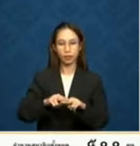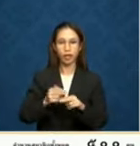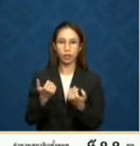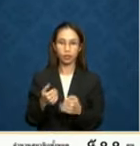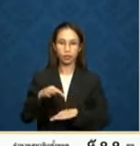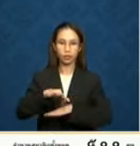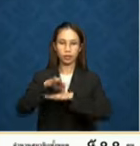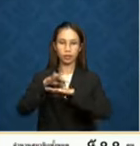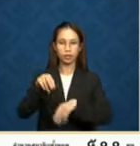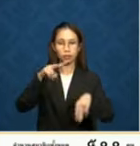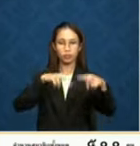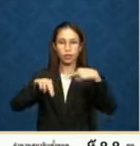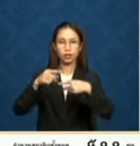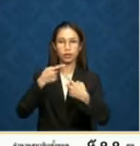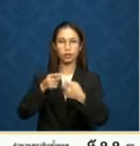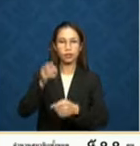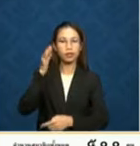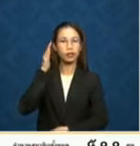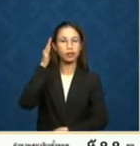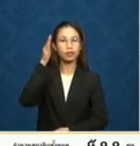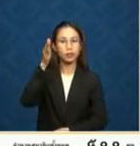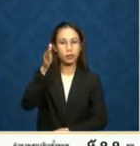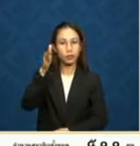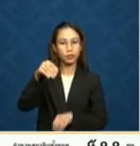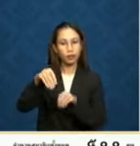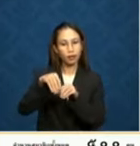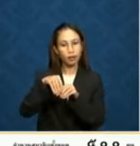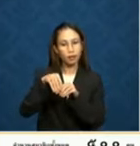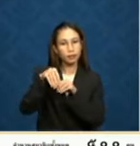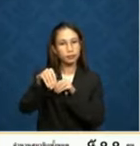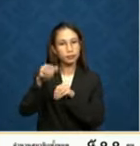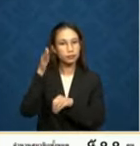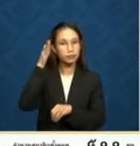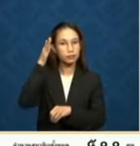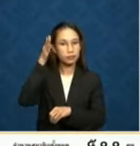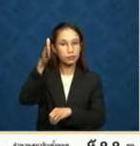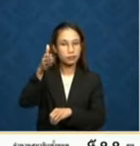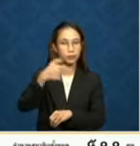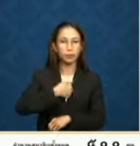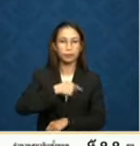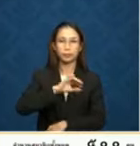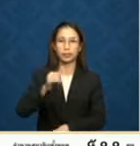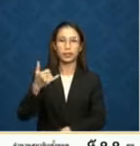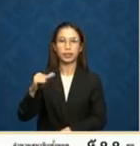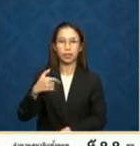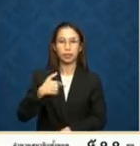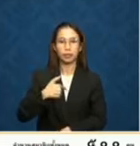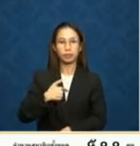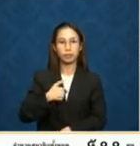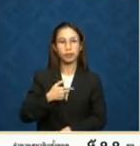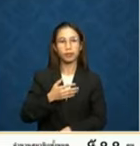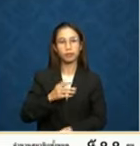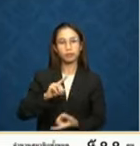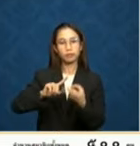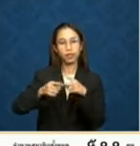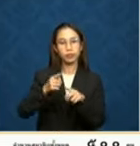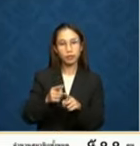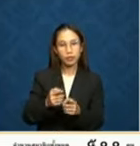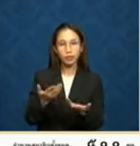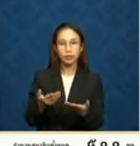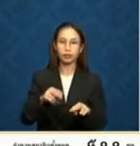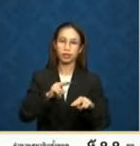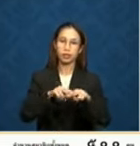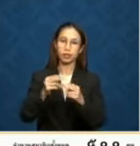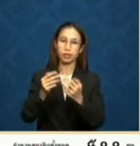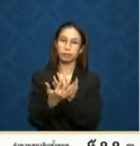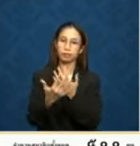แต่ในอนาคตระยะใกล่หรอยระยะใกล่ผมไมแ่ใจว่าจะเป็นเพื่อนๆที่นั่งอย